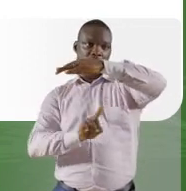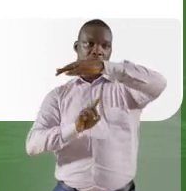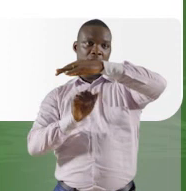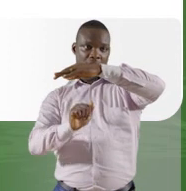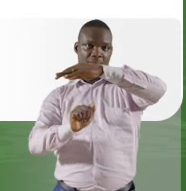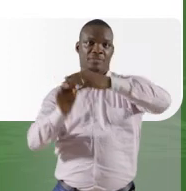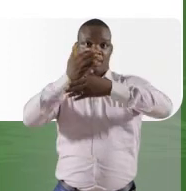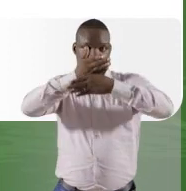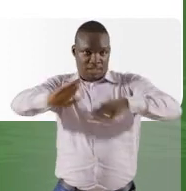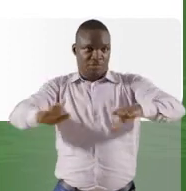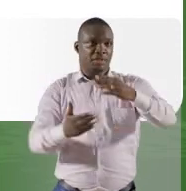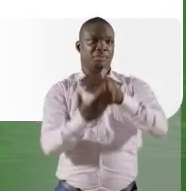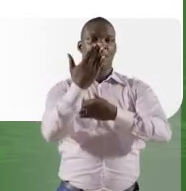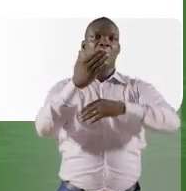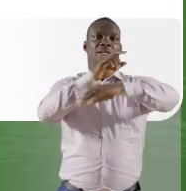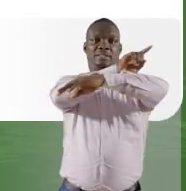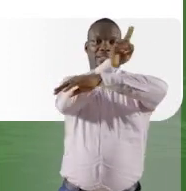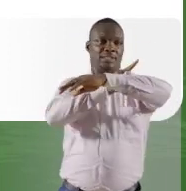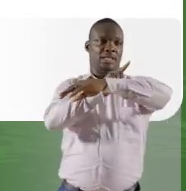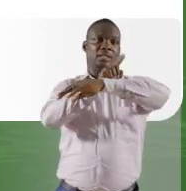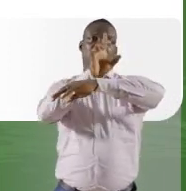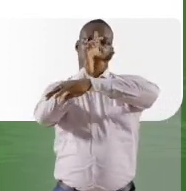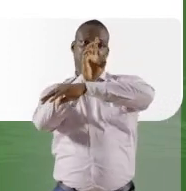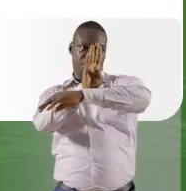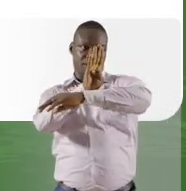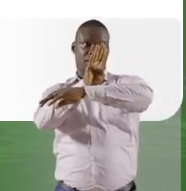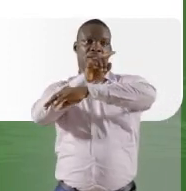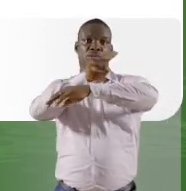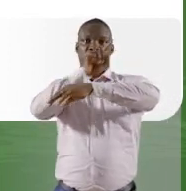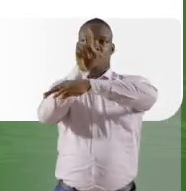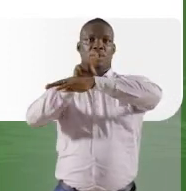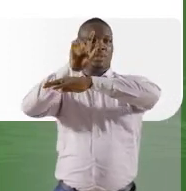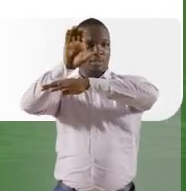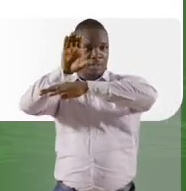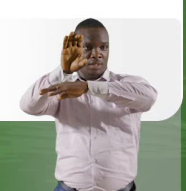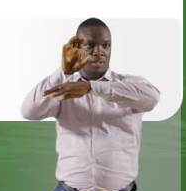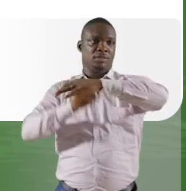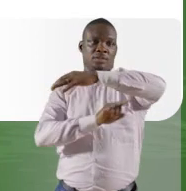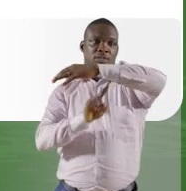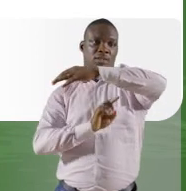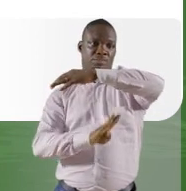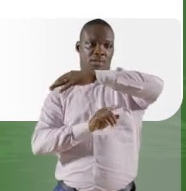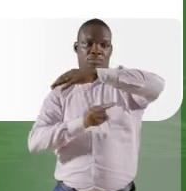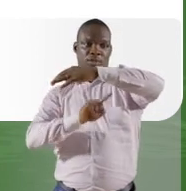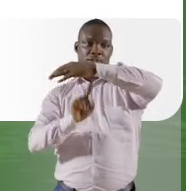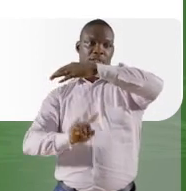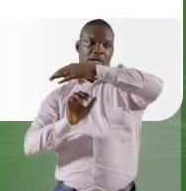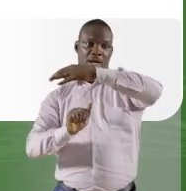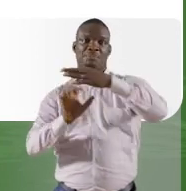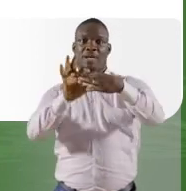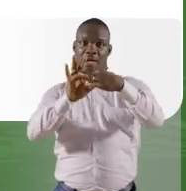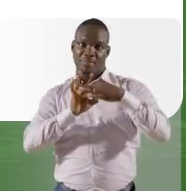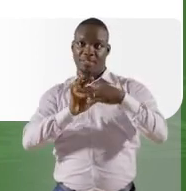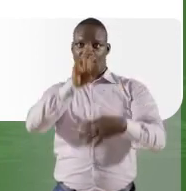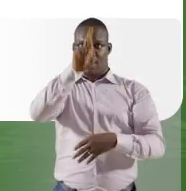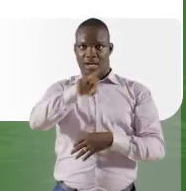par le rapport ZB moins ZC sur ZB moins ZA appartient à R